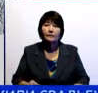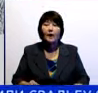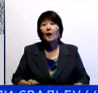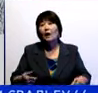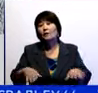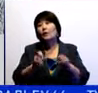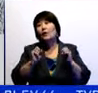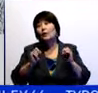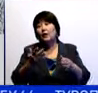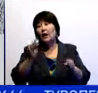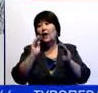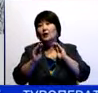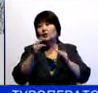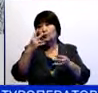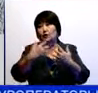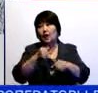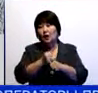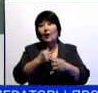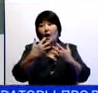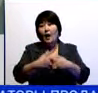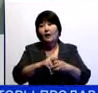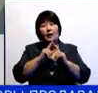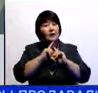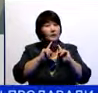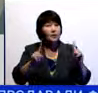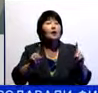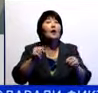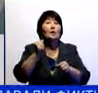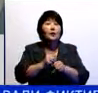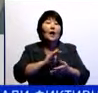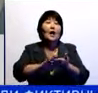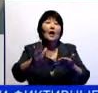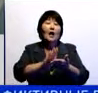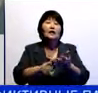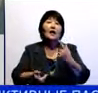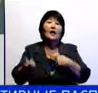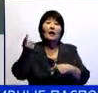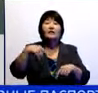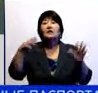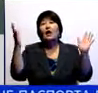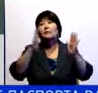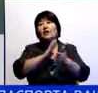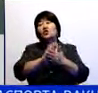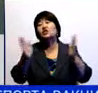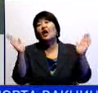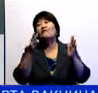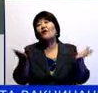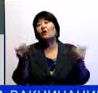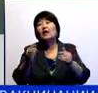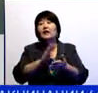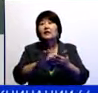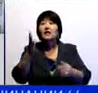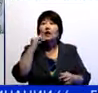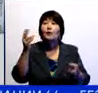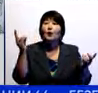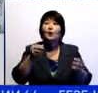Вот как эта конструкция работает. Агрегат всасывает смог, проводит очистку и возвращает в атмосферу чистый воздух. Для очистки